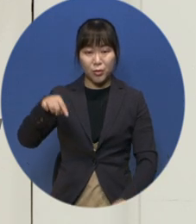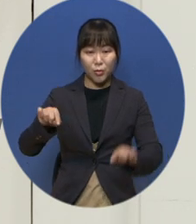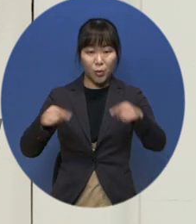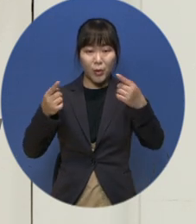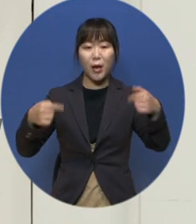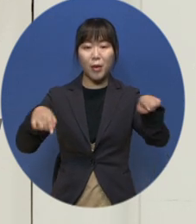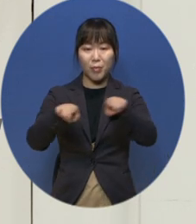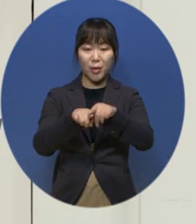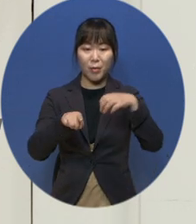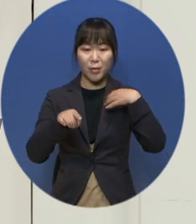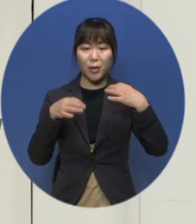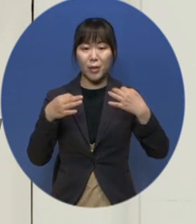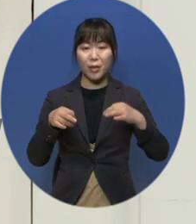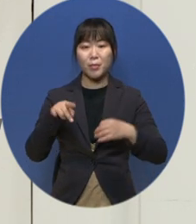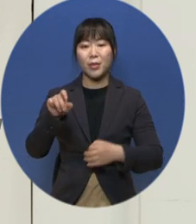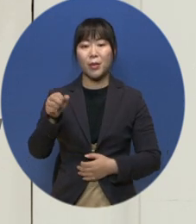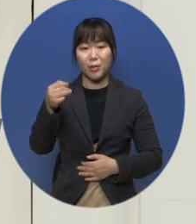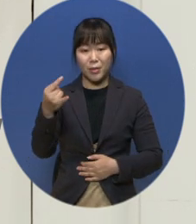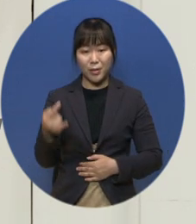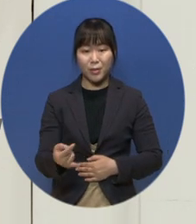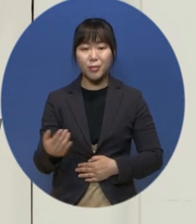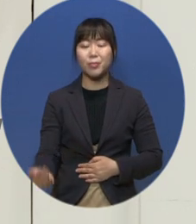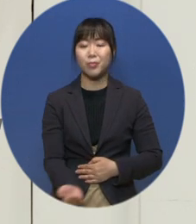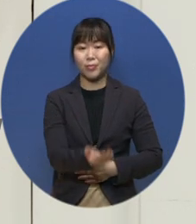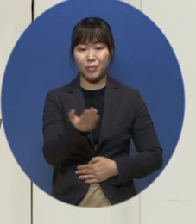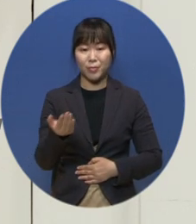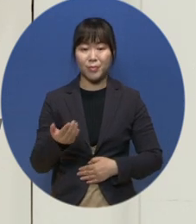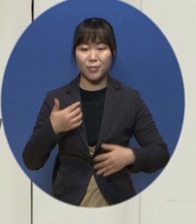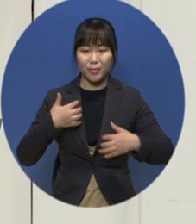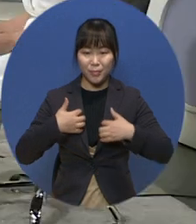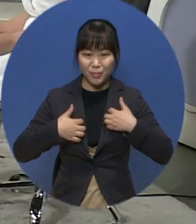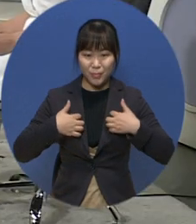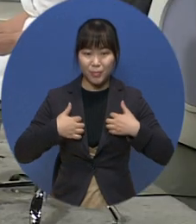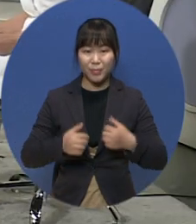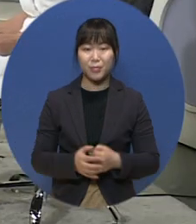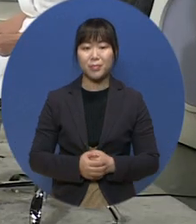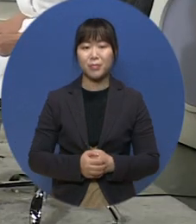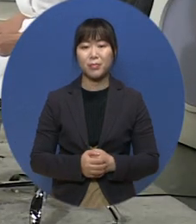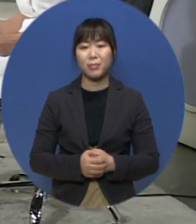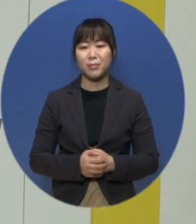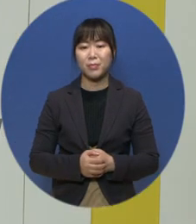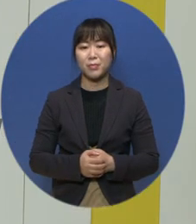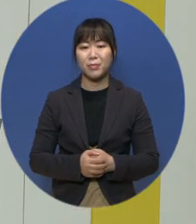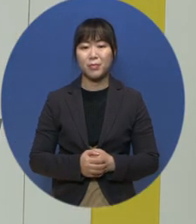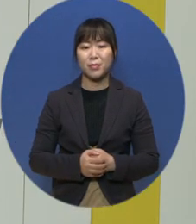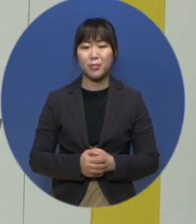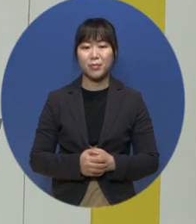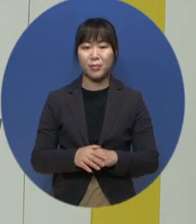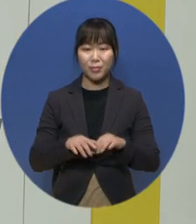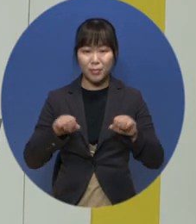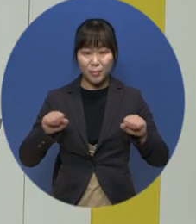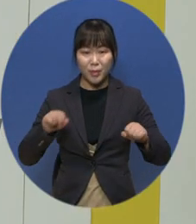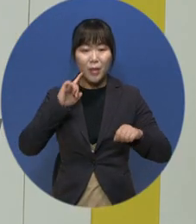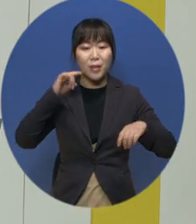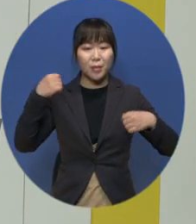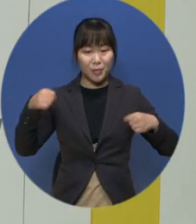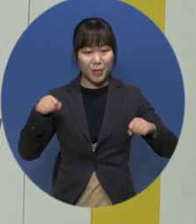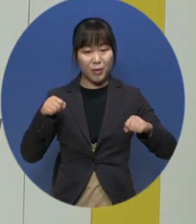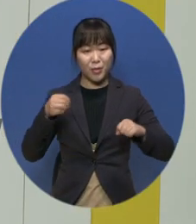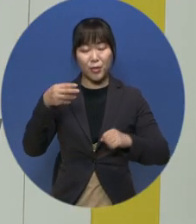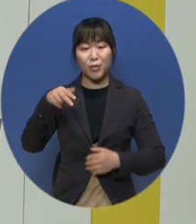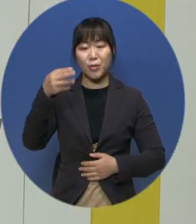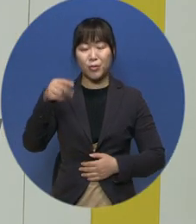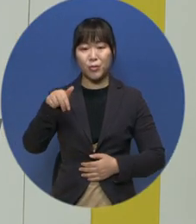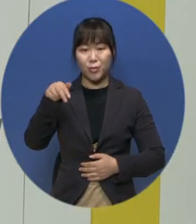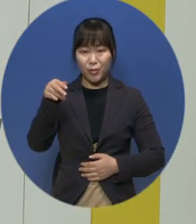진행을 함께할 김상회입니다. 시청자 여러분 반갑습니다. 네, 안녕하세요. 연극배우 유주혜입니다.